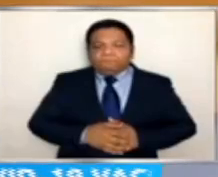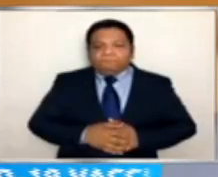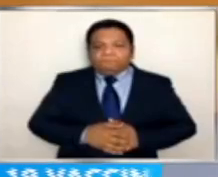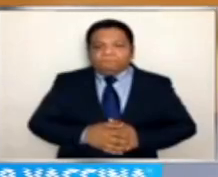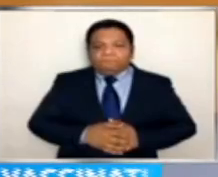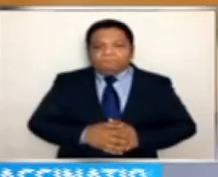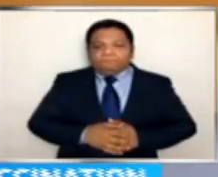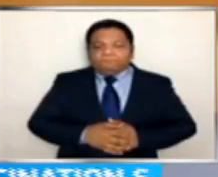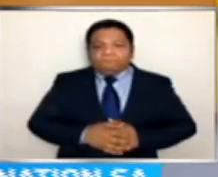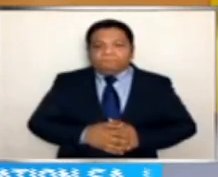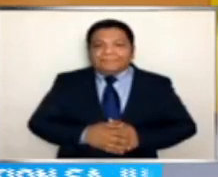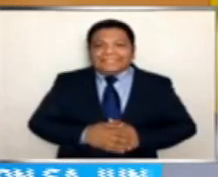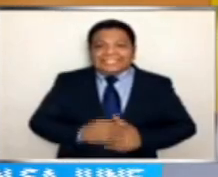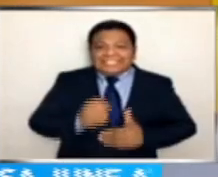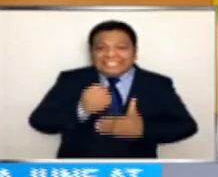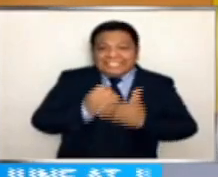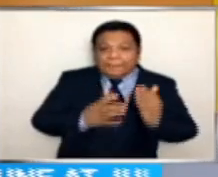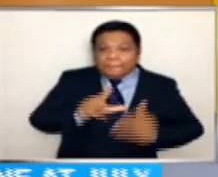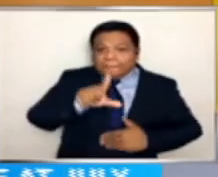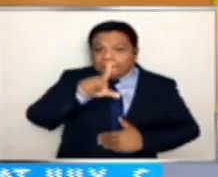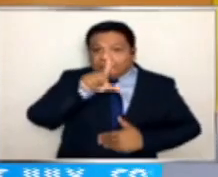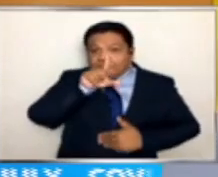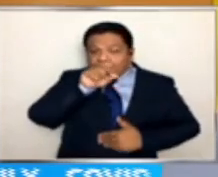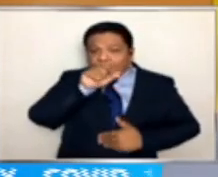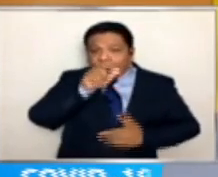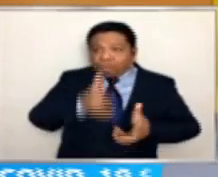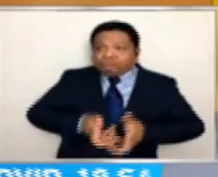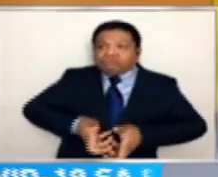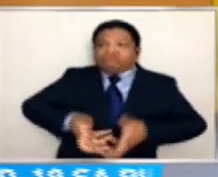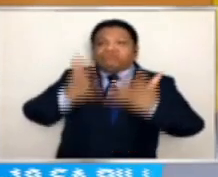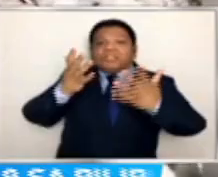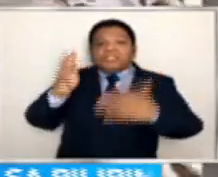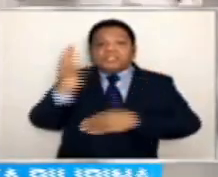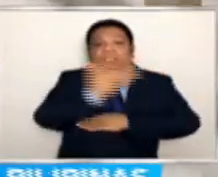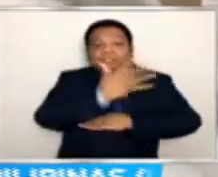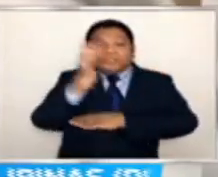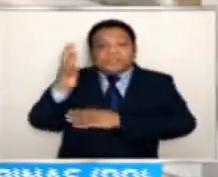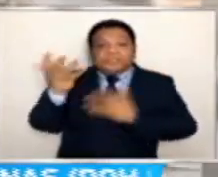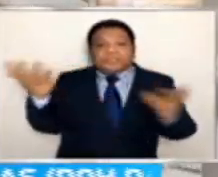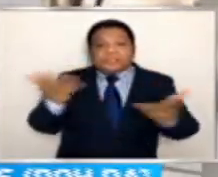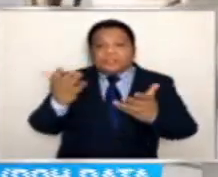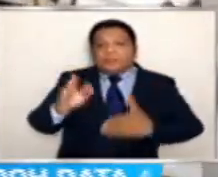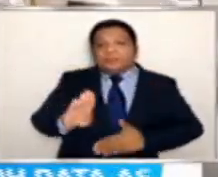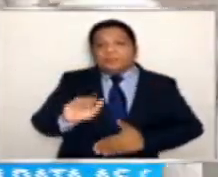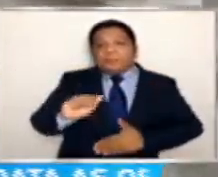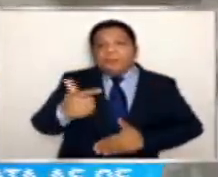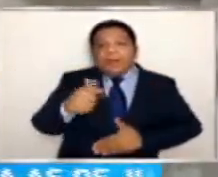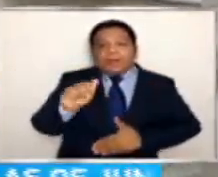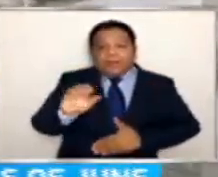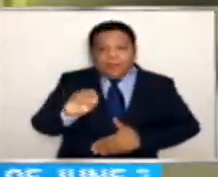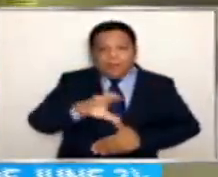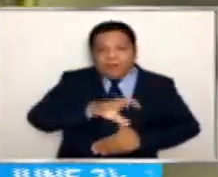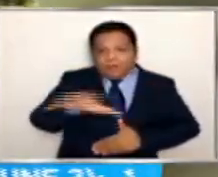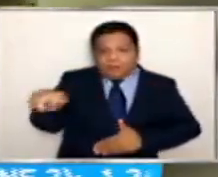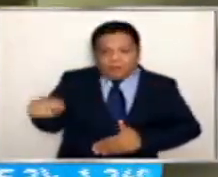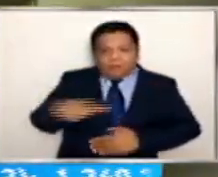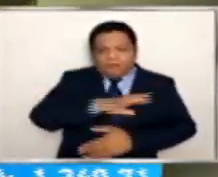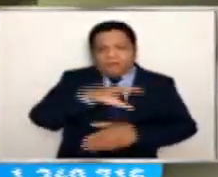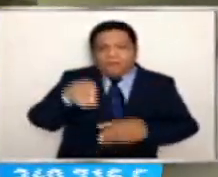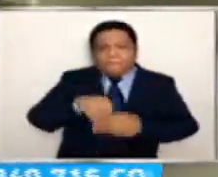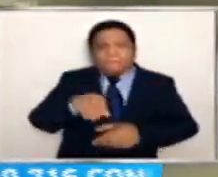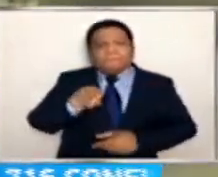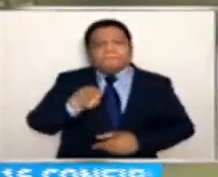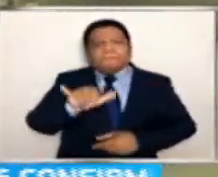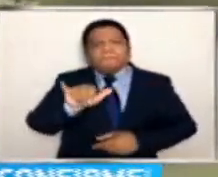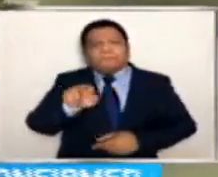Ilang ibon ang pinakawalan sa kagubatan sa Bagao, Cagayan. Kabilang po dyan ang mga mayna na malaya ng